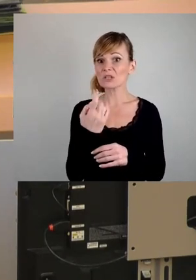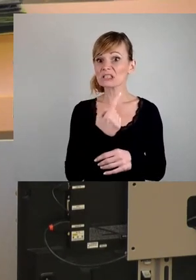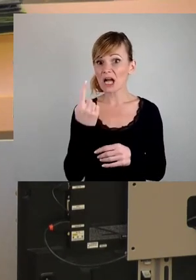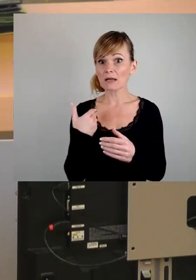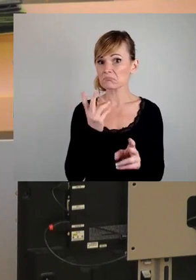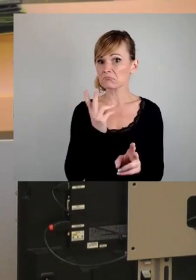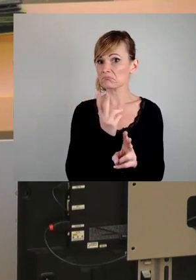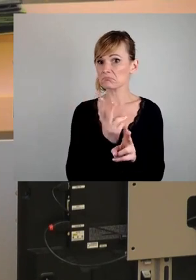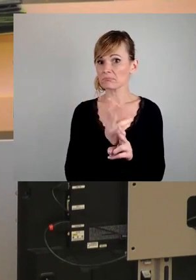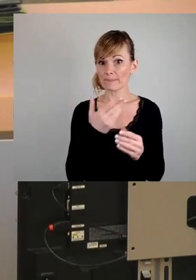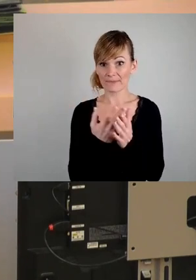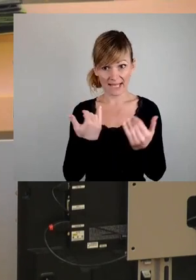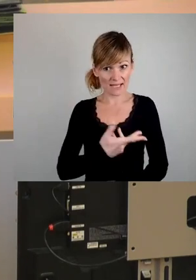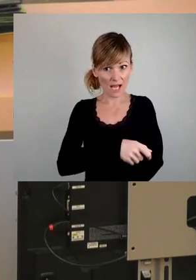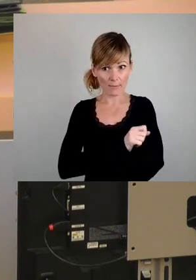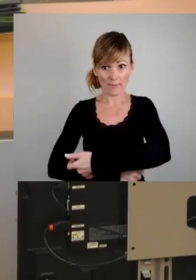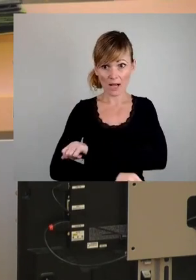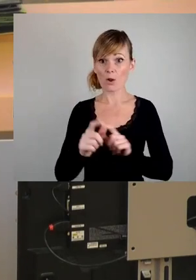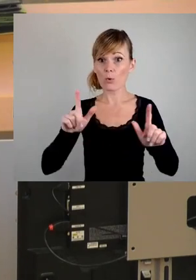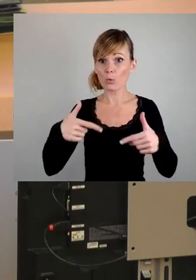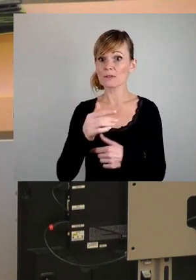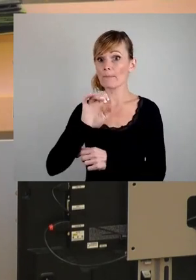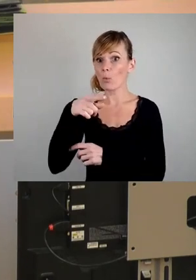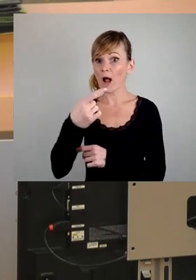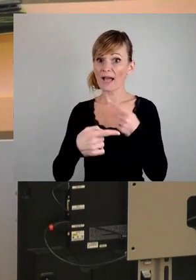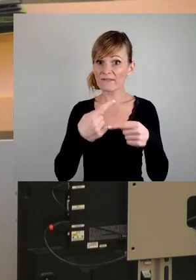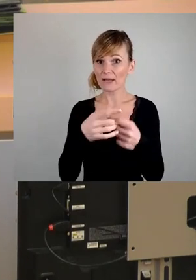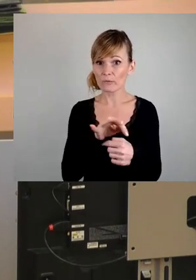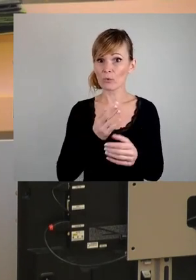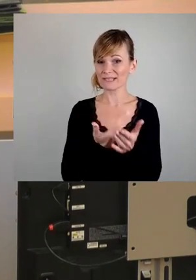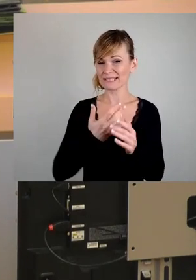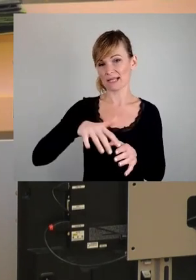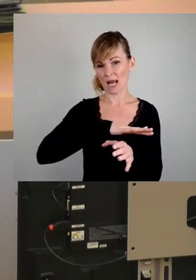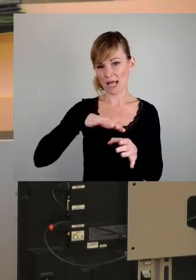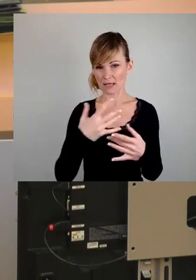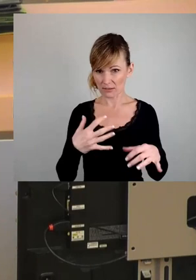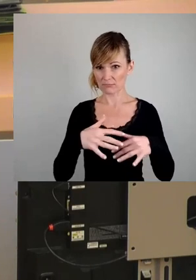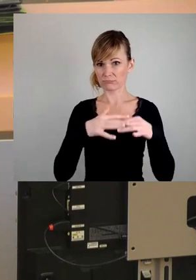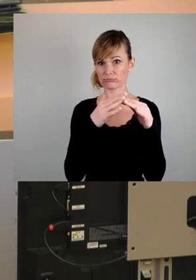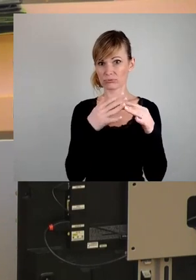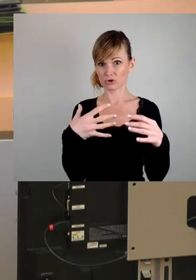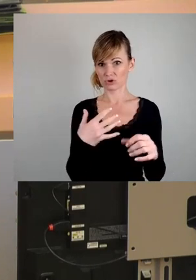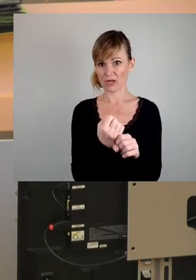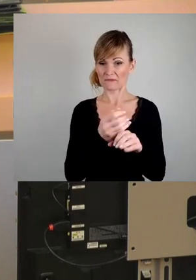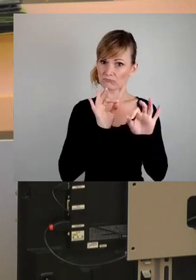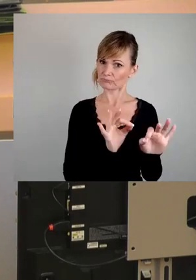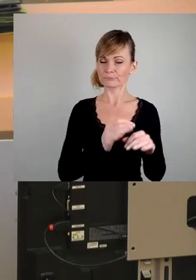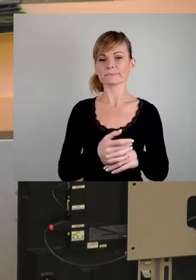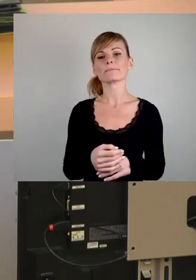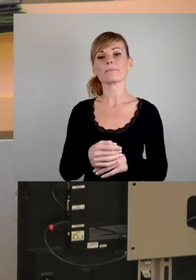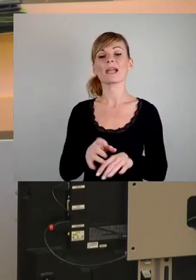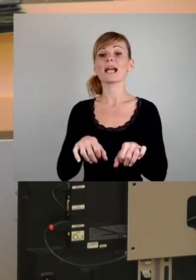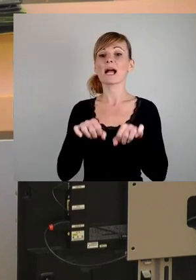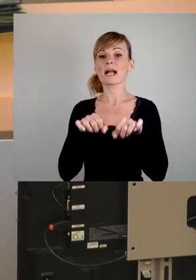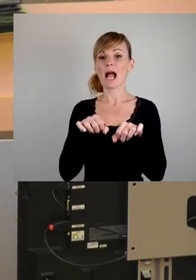werden wir es anpacken und können entsprechend mit der Buga eine Entwicklung für dieses Gelände bringen. Die Galopprennbahn, ebenfalls ein